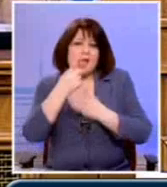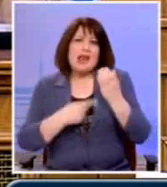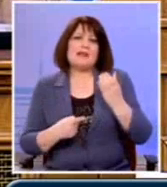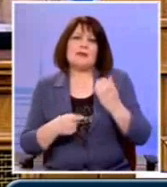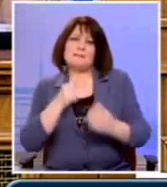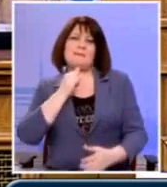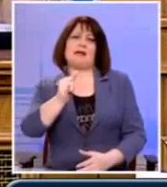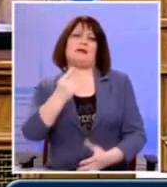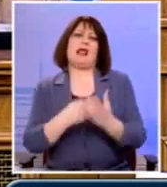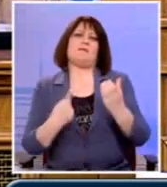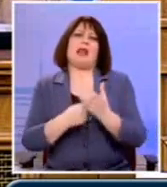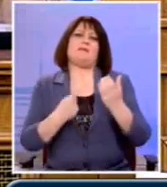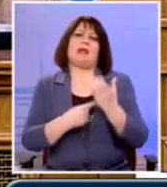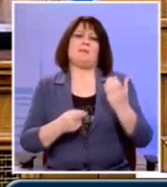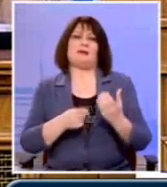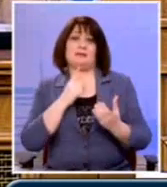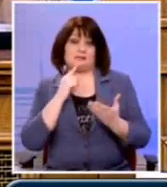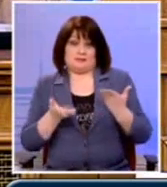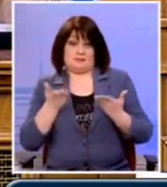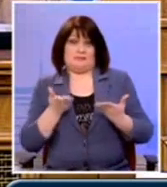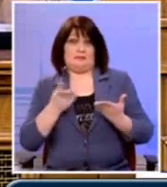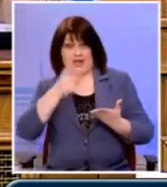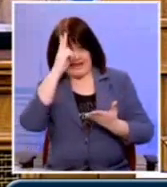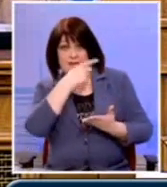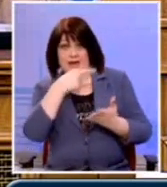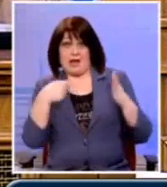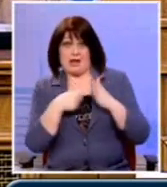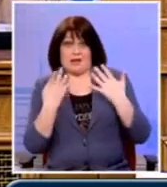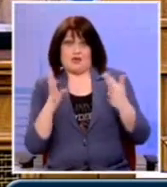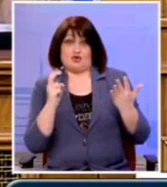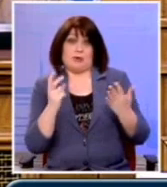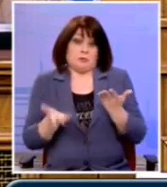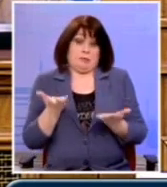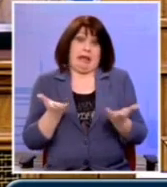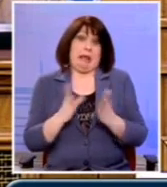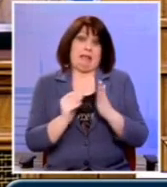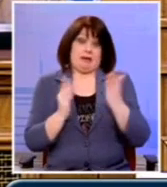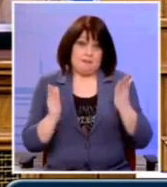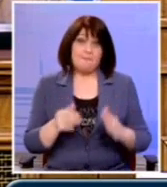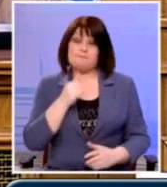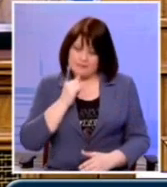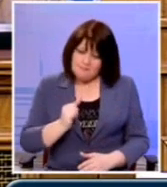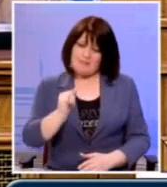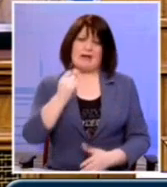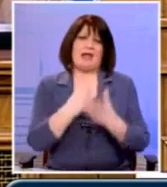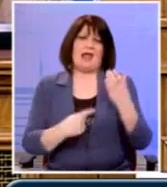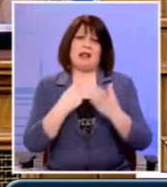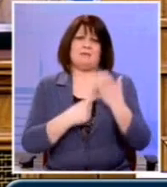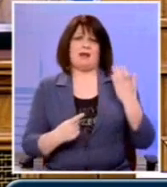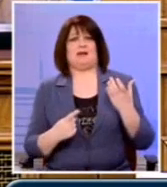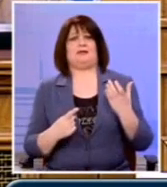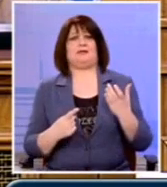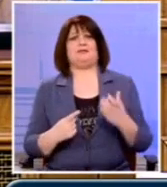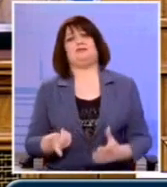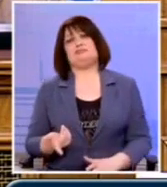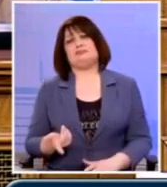Πάντα ήταν ελληματική η Ελλάδα σε σχέση με τη Γερμανία το 1920. Όπως πάντα θα είναι ελληματικό το Yorkshire σε σχέση